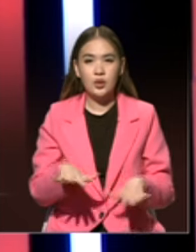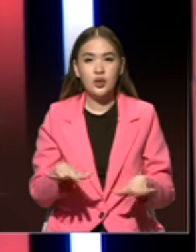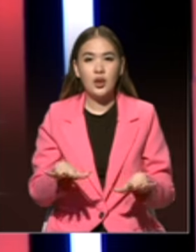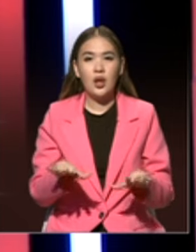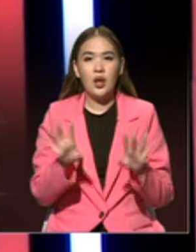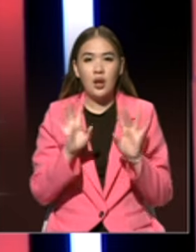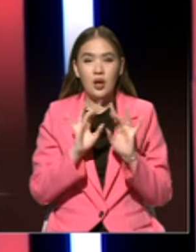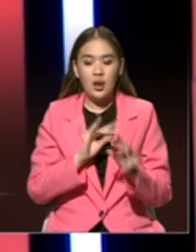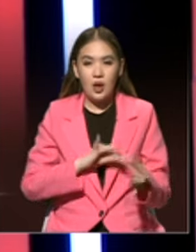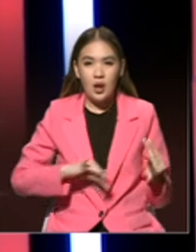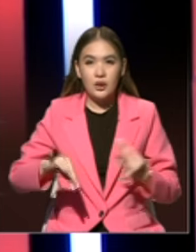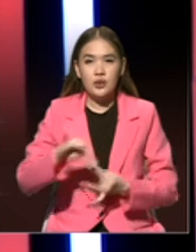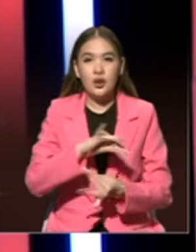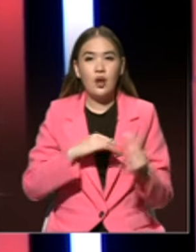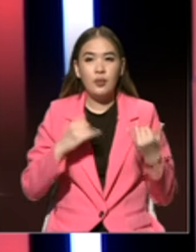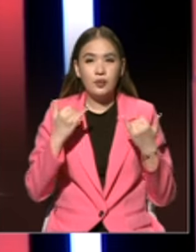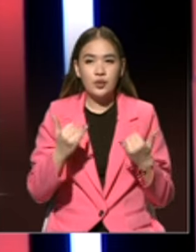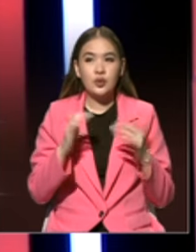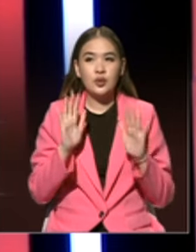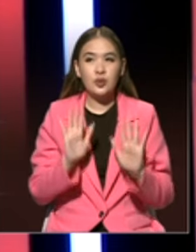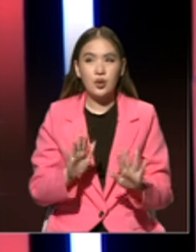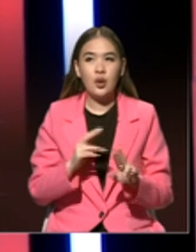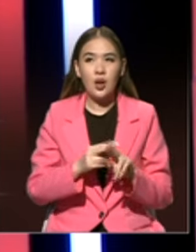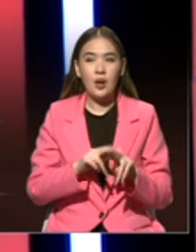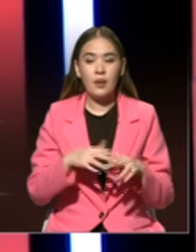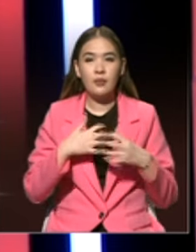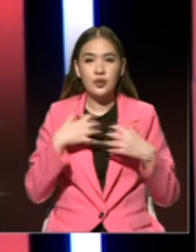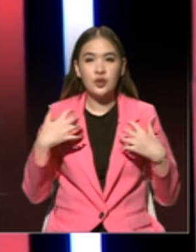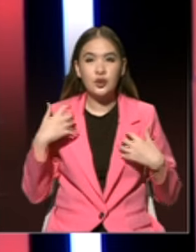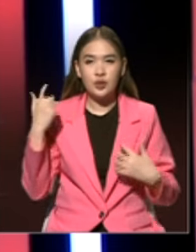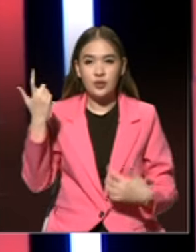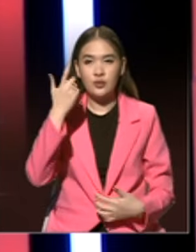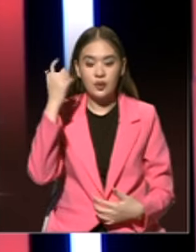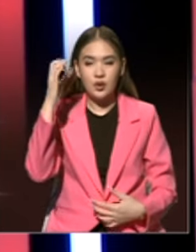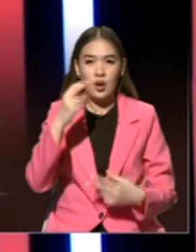кетті. Бүгінгі біздің тақырыбымыз тек қана мал шаруашылығы,